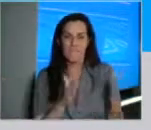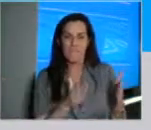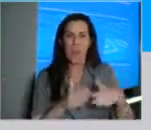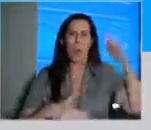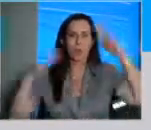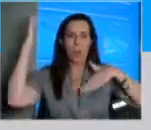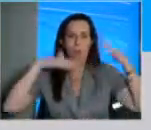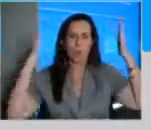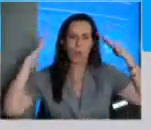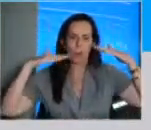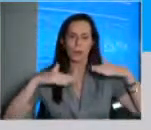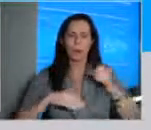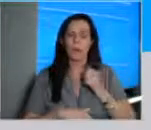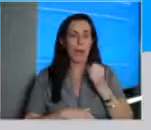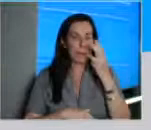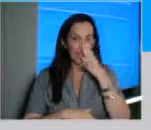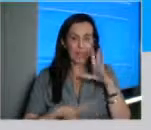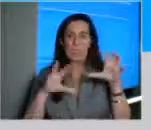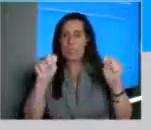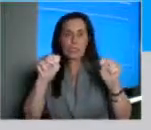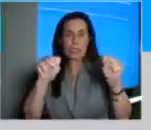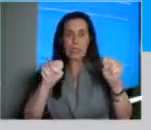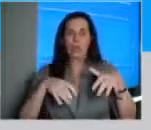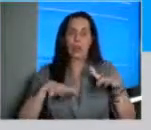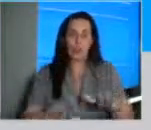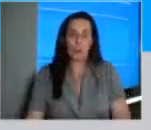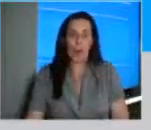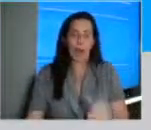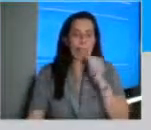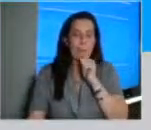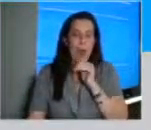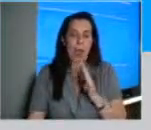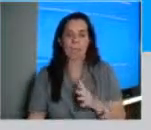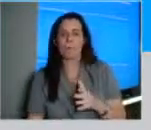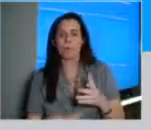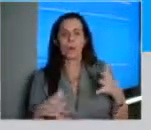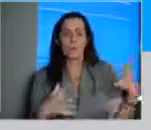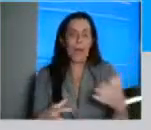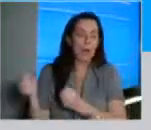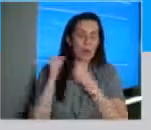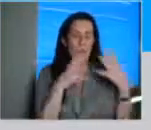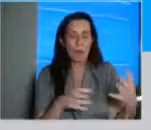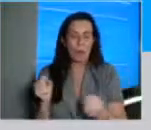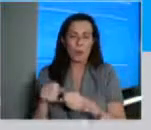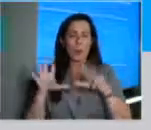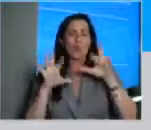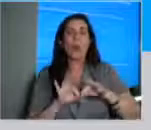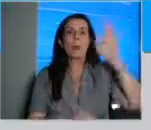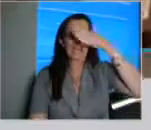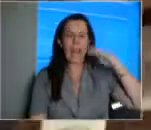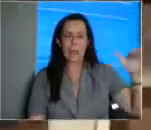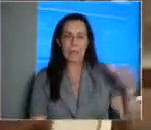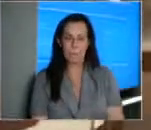נופלות מהתקרה. תיירים מנסים להאחז ויושבים כשרגליהם במים. המחלצים פועלים מול גלים של 8 מטר.